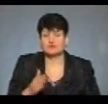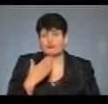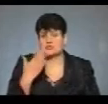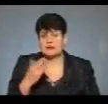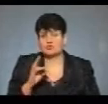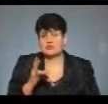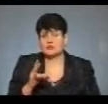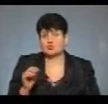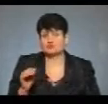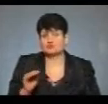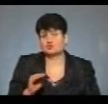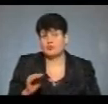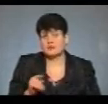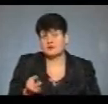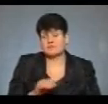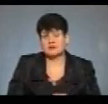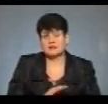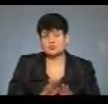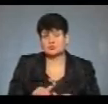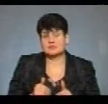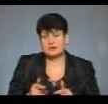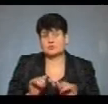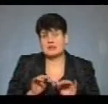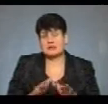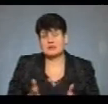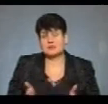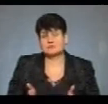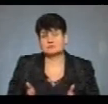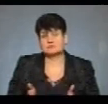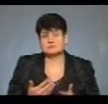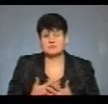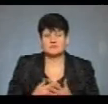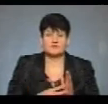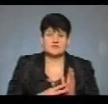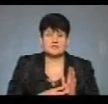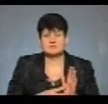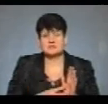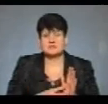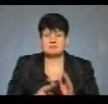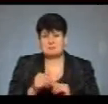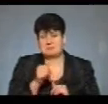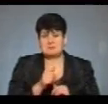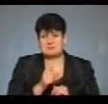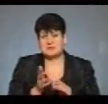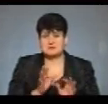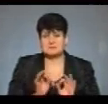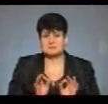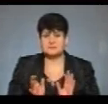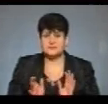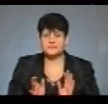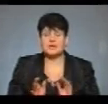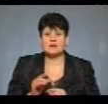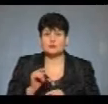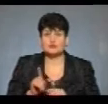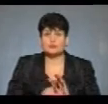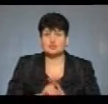неділю жовтня. Тобто їм фактично відведено для діяльності, ну, це десь 7-8 місяців повноцінних, так? Тому що